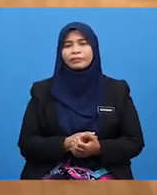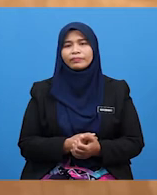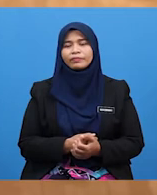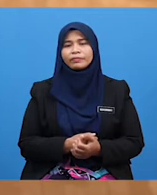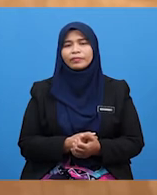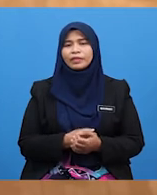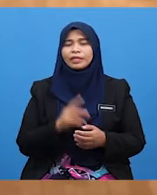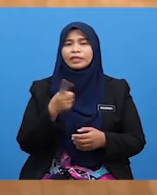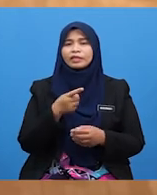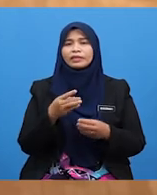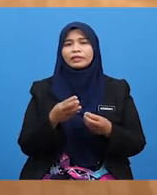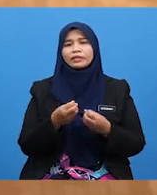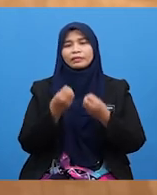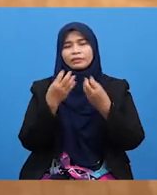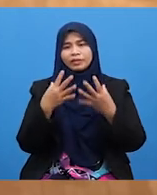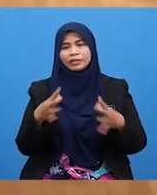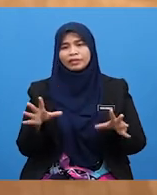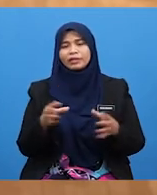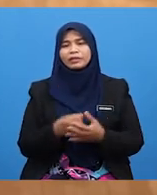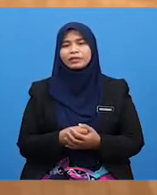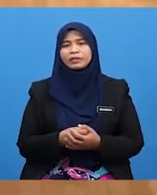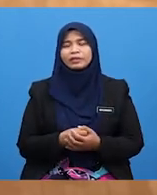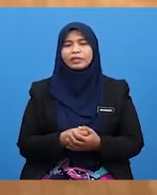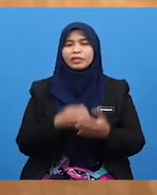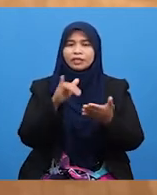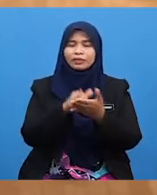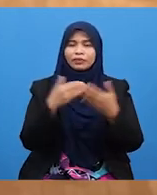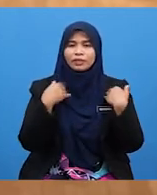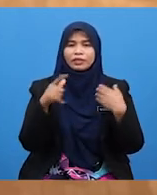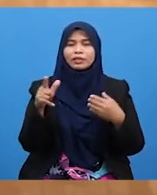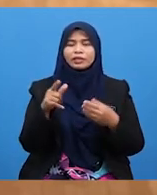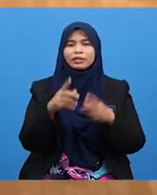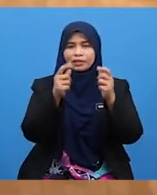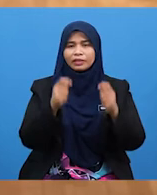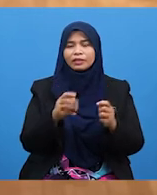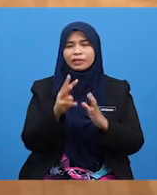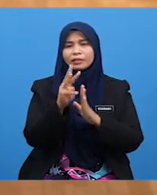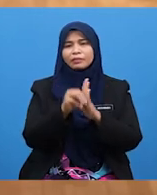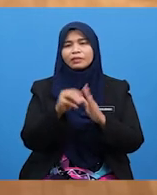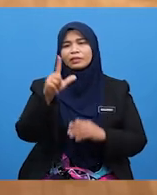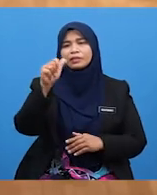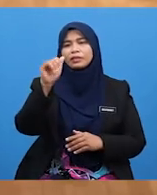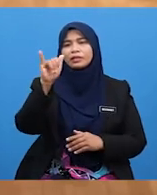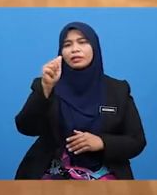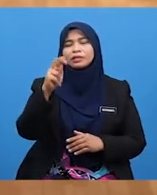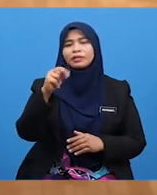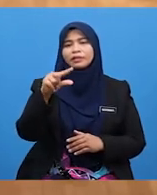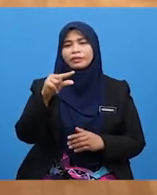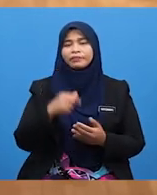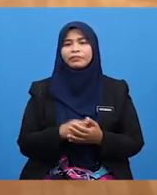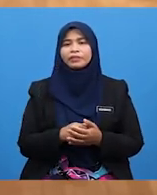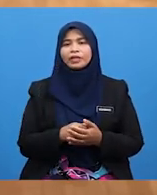berderai. Kita biarkan dia melayang. Okey, itu adalah teknik melayang. Yang ketiga pula